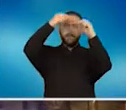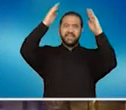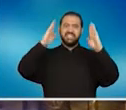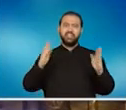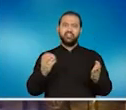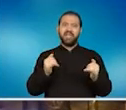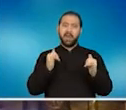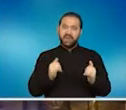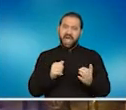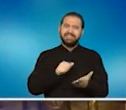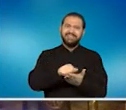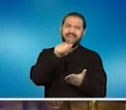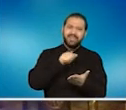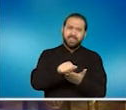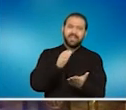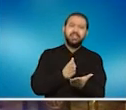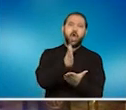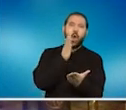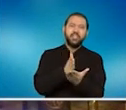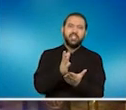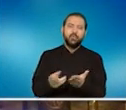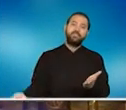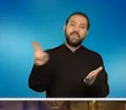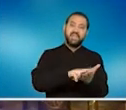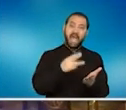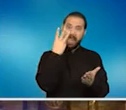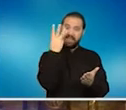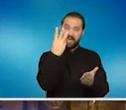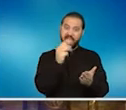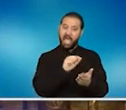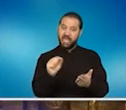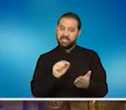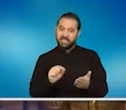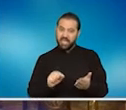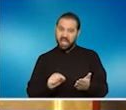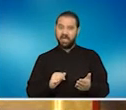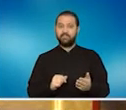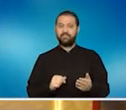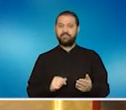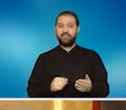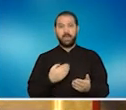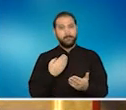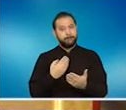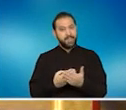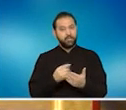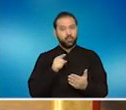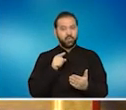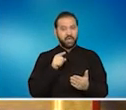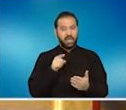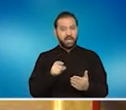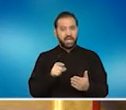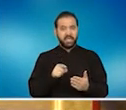astăzi. Iar o a treia lucrare, pentru că e reprezentată